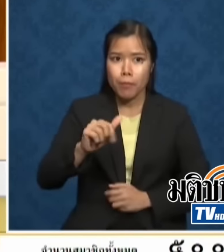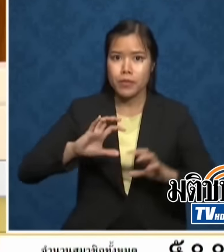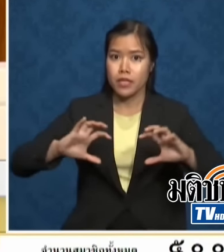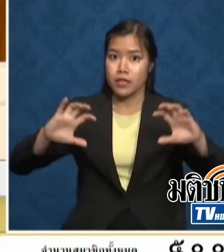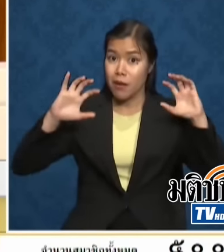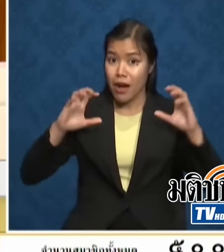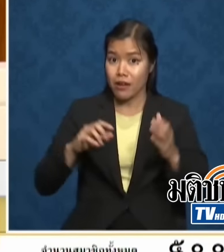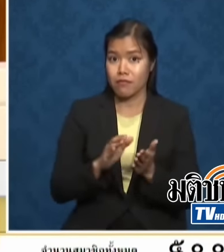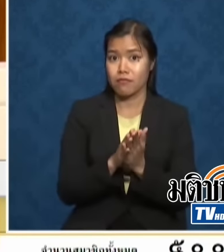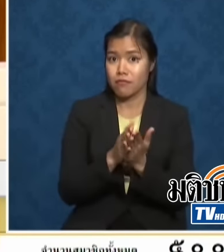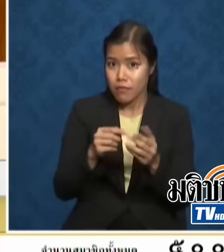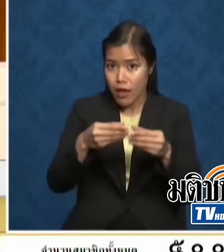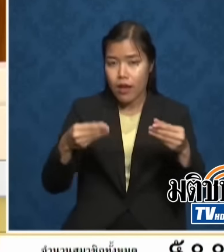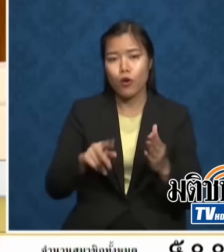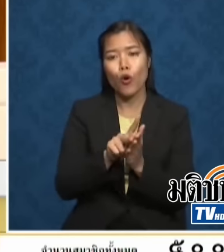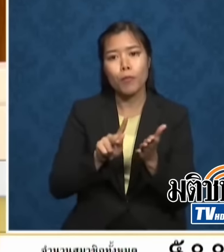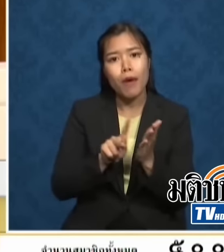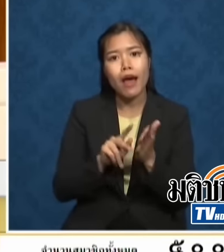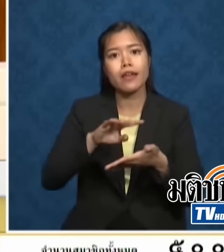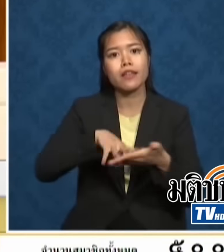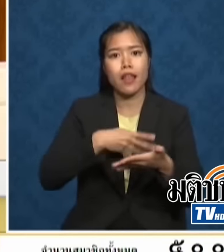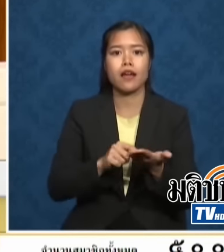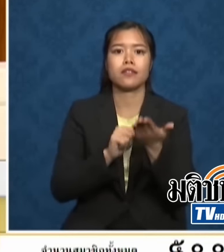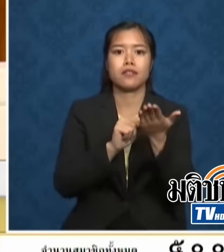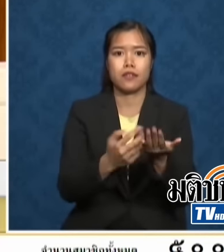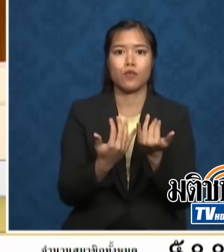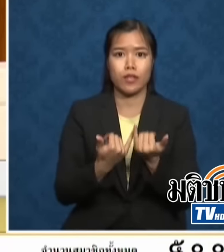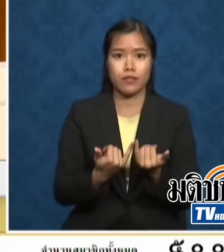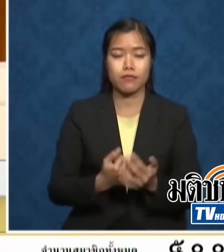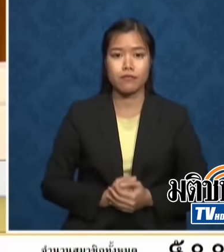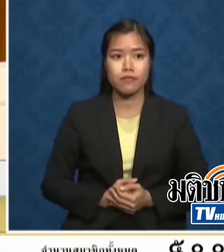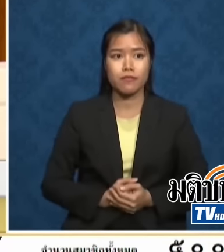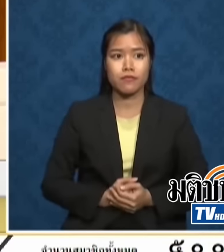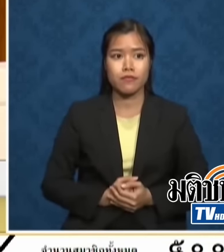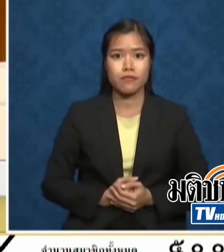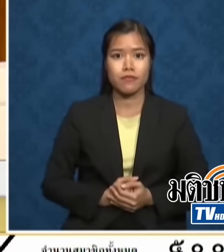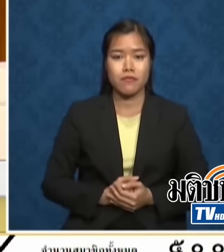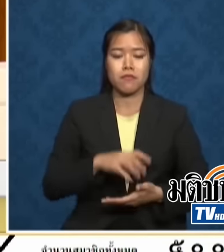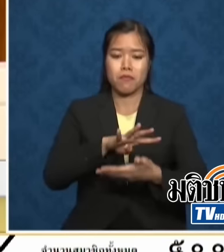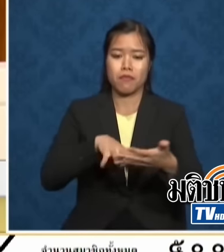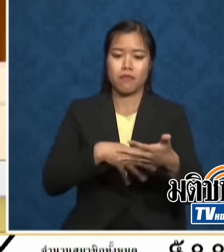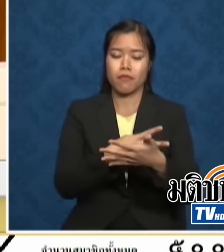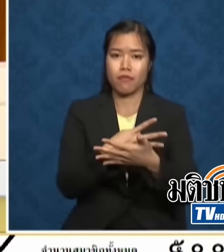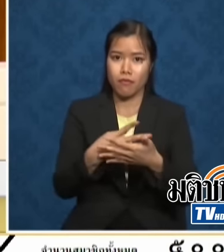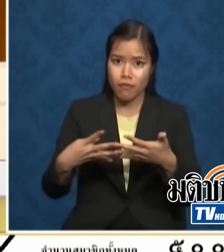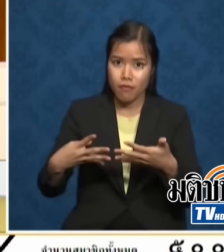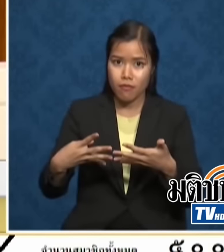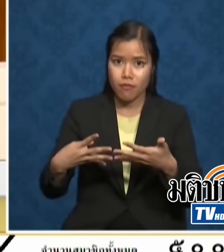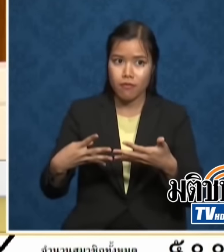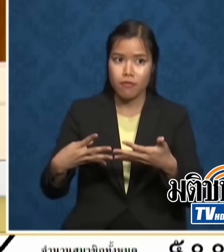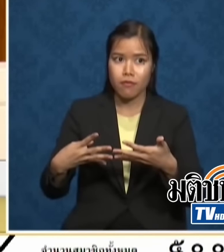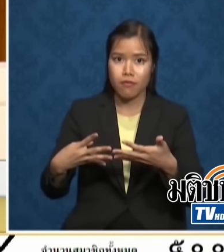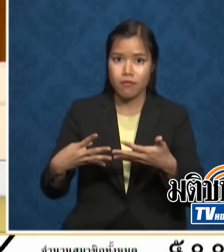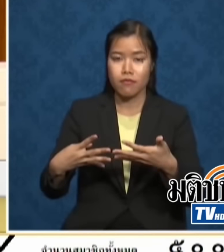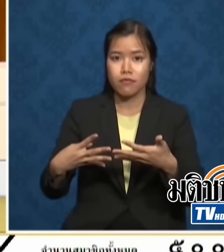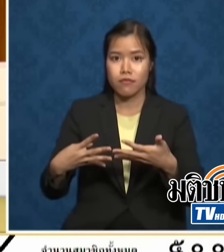อวันนี้ซึ่งเป็นกฎหมายที่เป็นการร่างขึ้นมาโดย